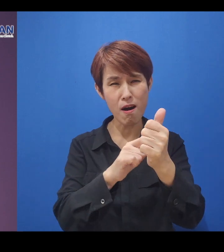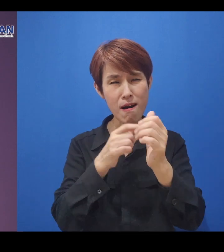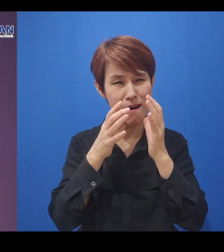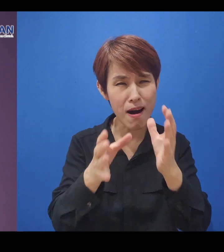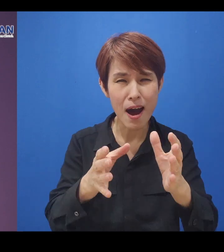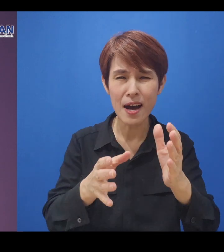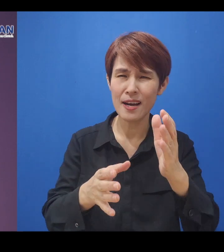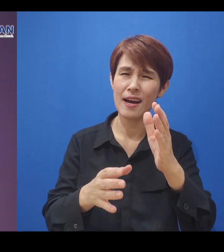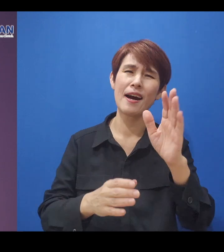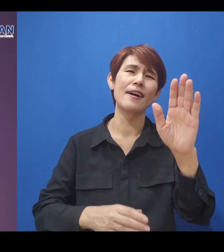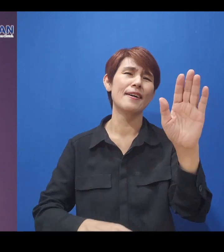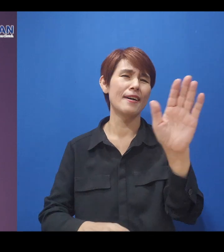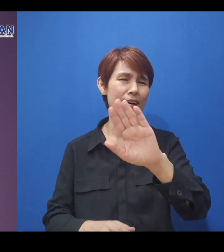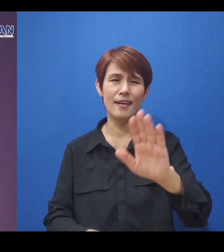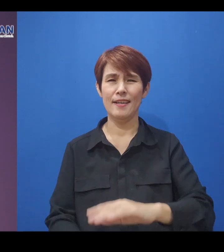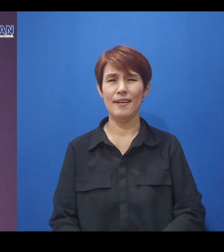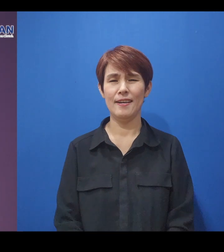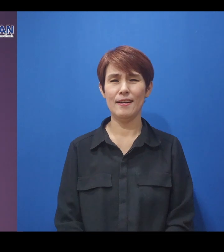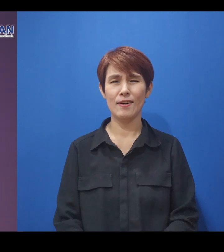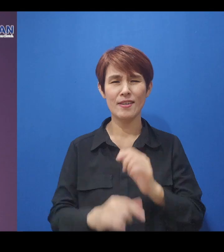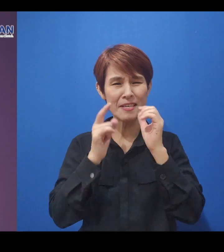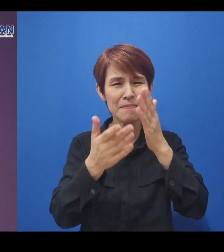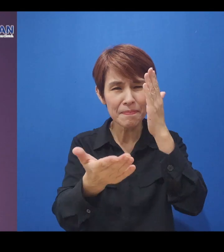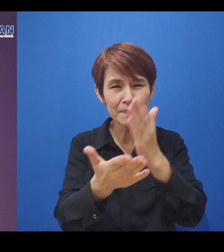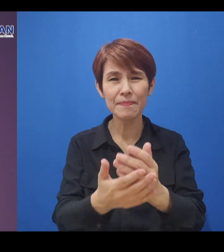됩니다. 여러분에게 자유가 왔습니다.